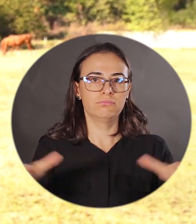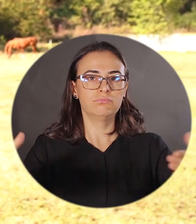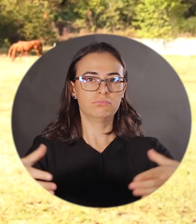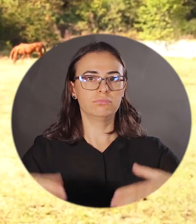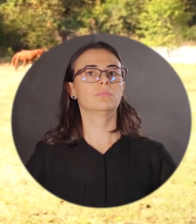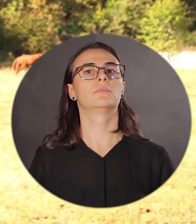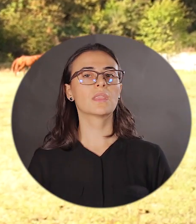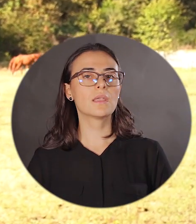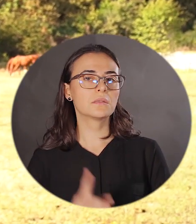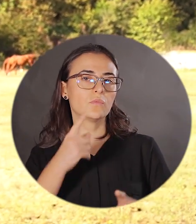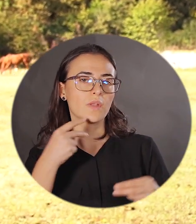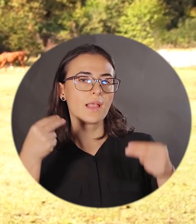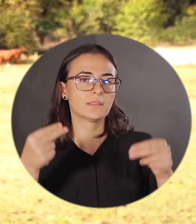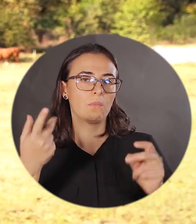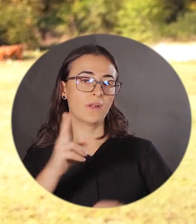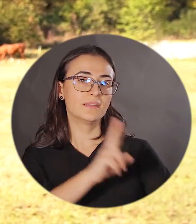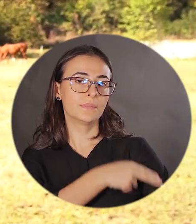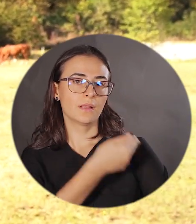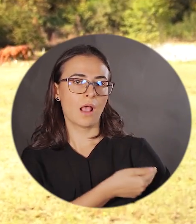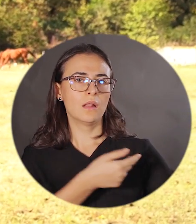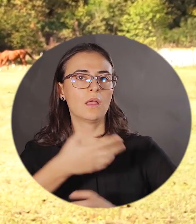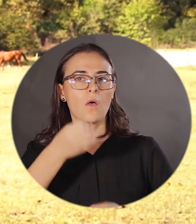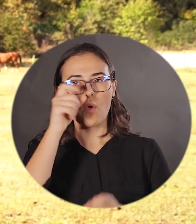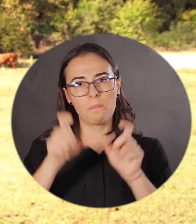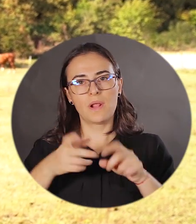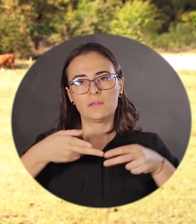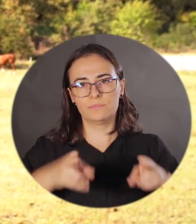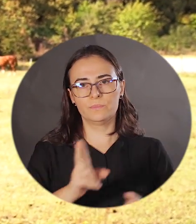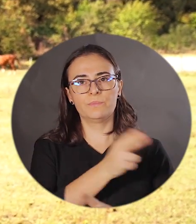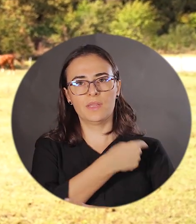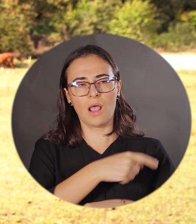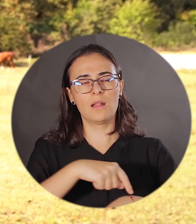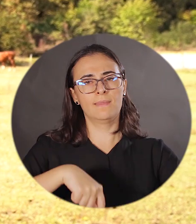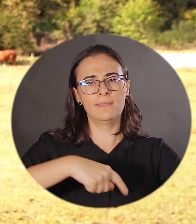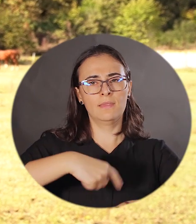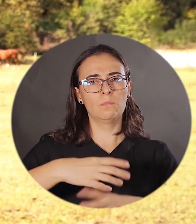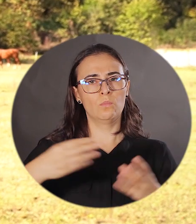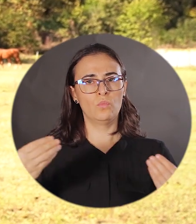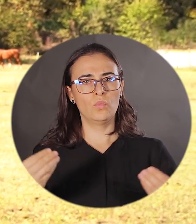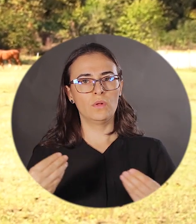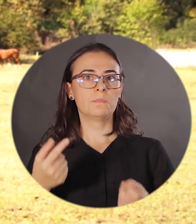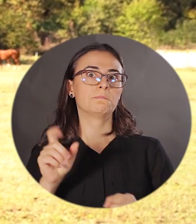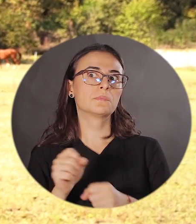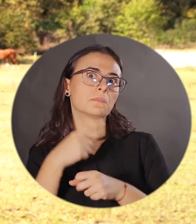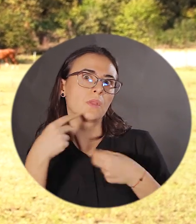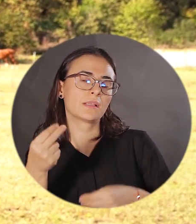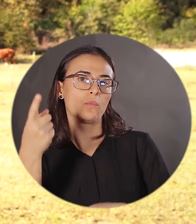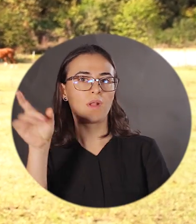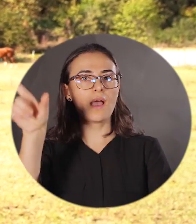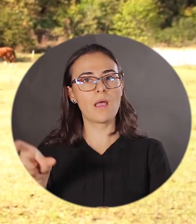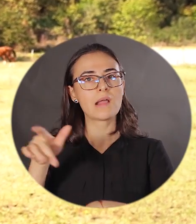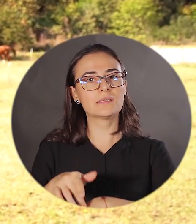De exemplu, într-un spital, cum ar fi, într-un centru ATI, ca personalul de acolo să învețe Bars